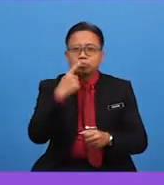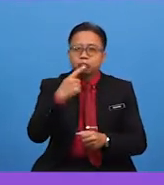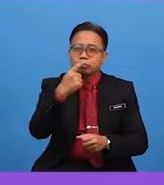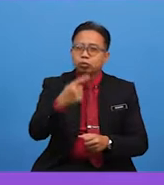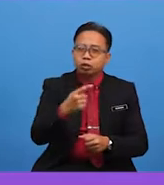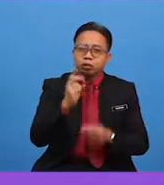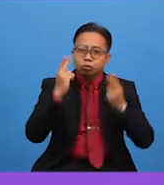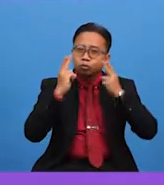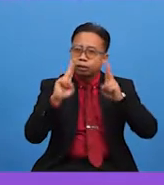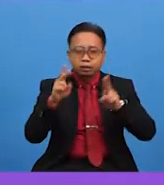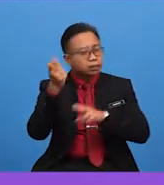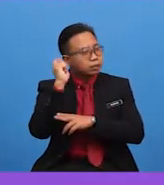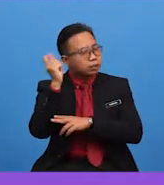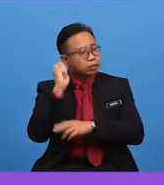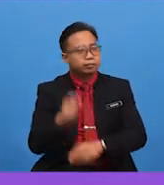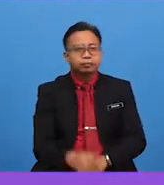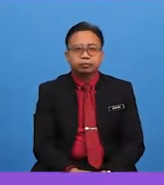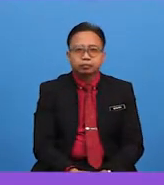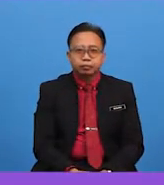sebutan ustazah tadi?